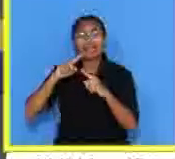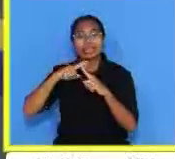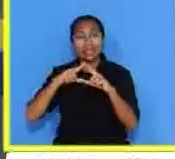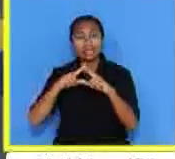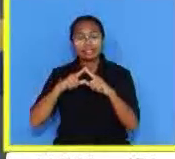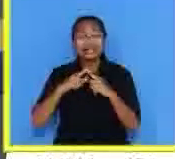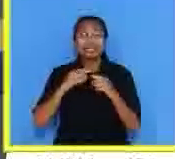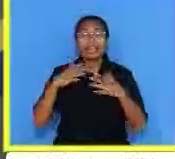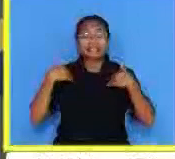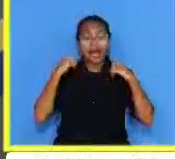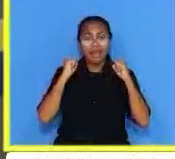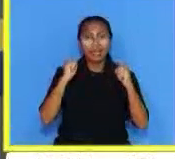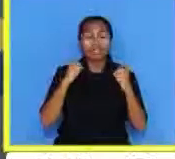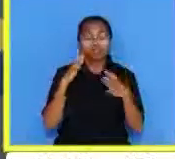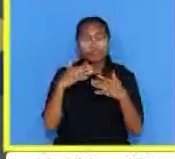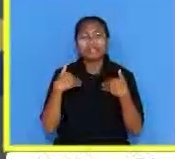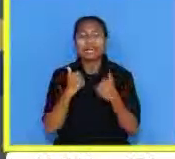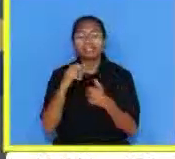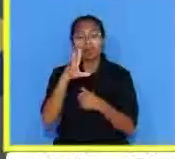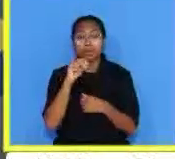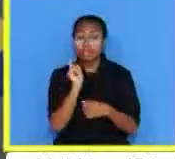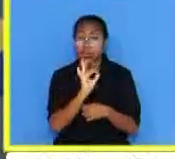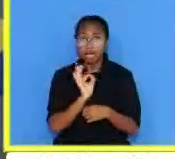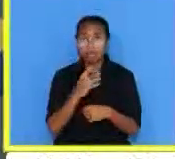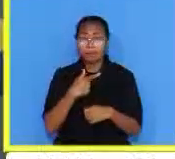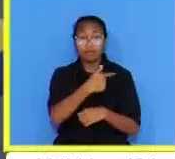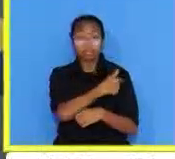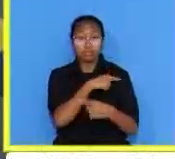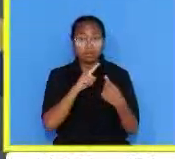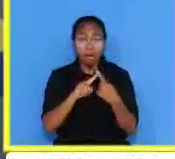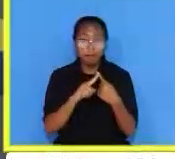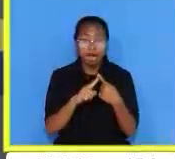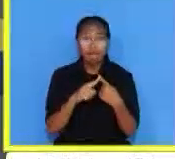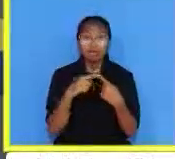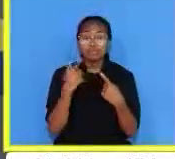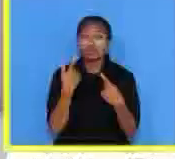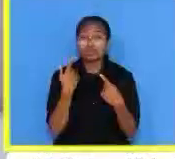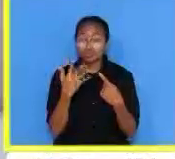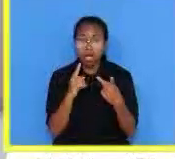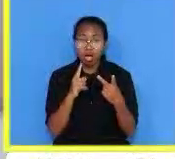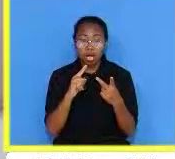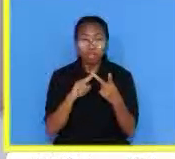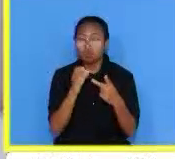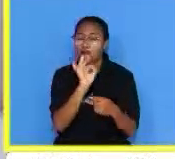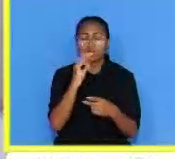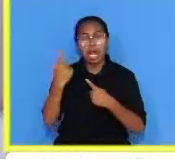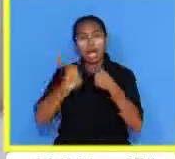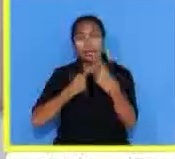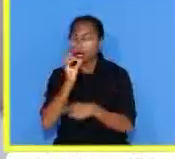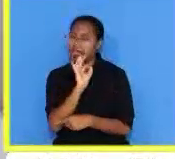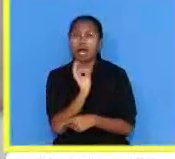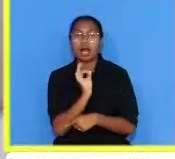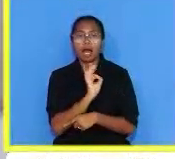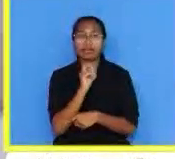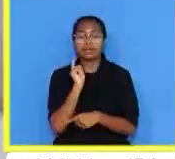itu bisa tercapai. Jangan sampai vaksin pertama oke, habis itu vaksin kedua tidak datang. Ya,